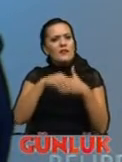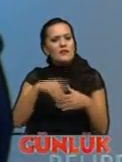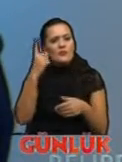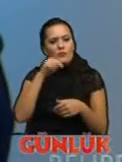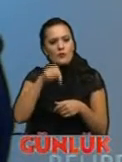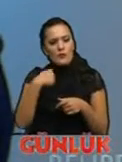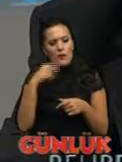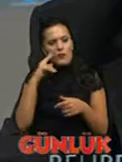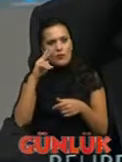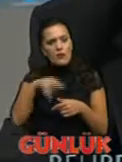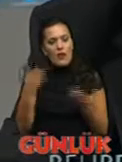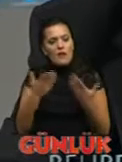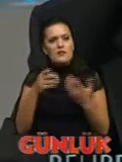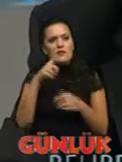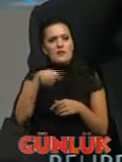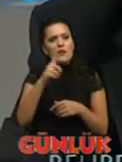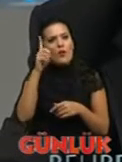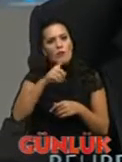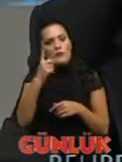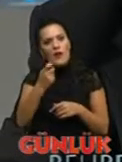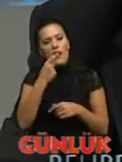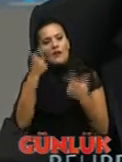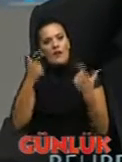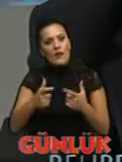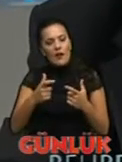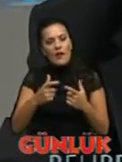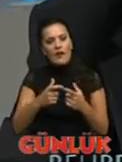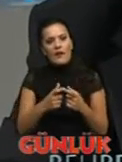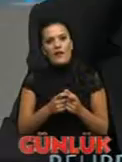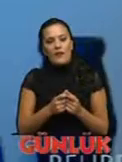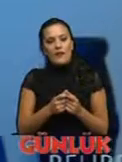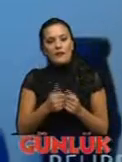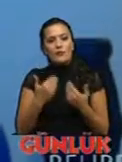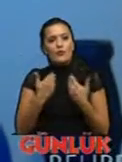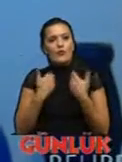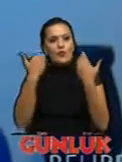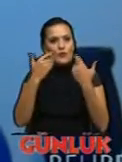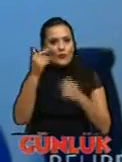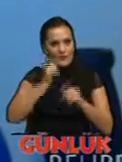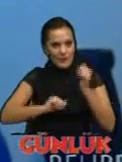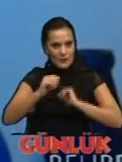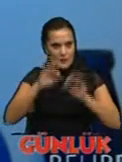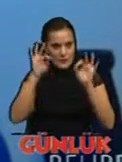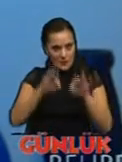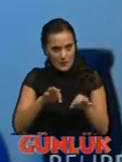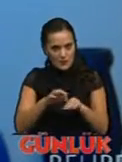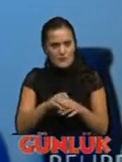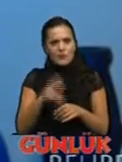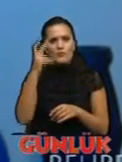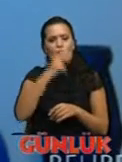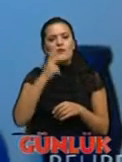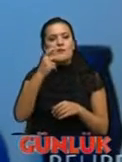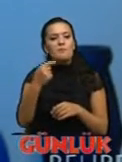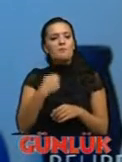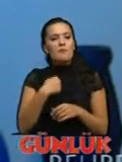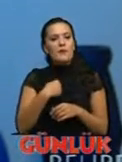Çünkü burada görüyorum ben siz aslında önce bir Ankara'da hukuk fakültesine başlıyorsunuz. Müzik